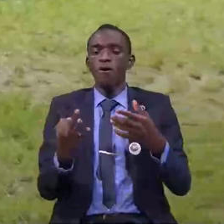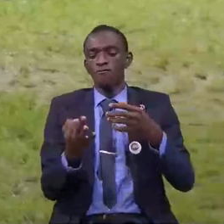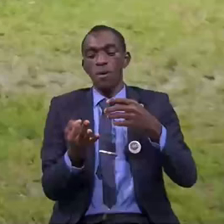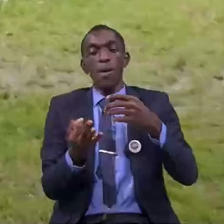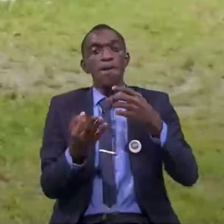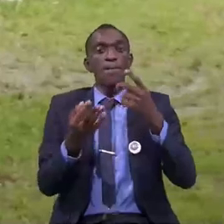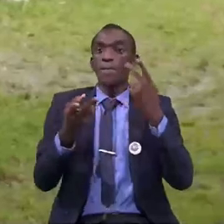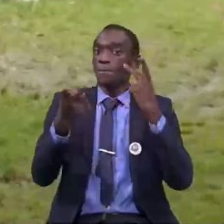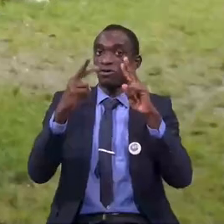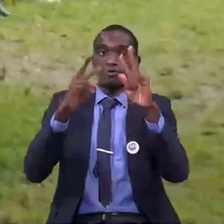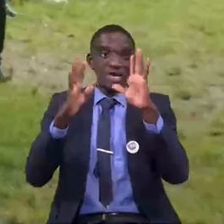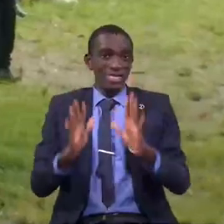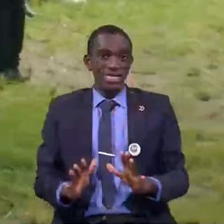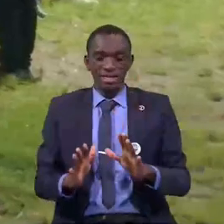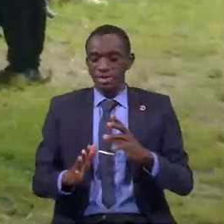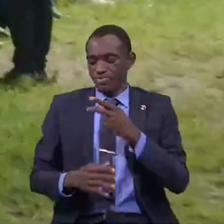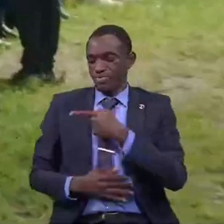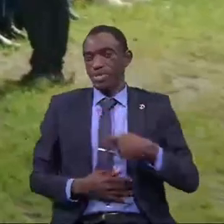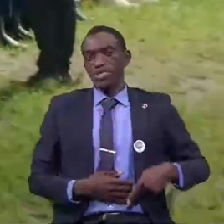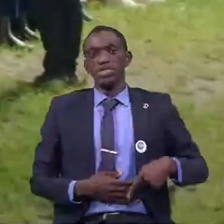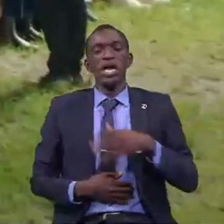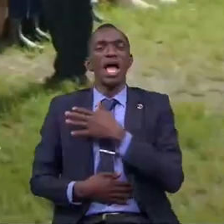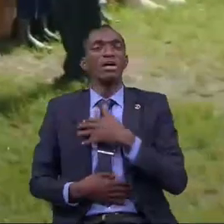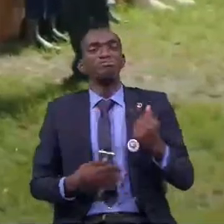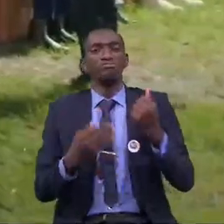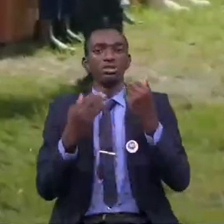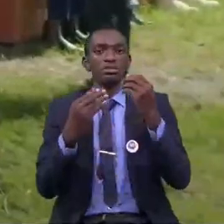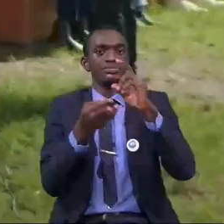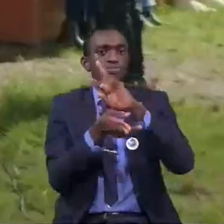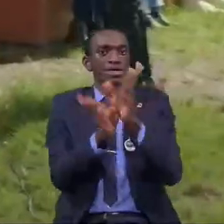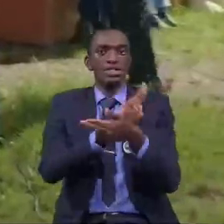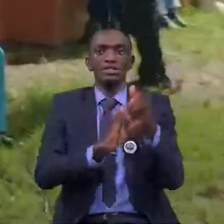La confession de conviction du prophète, du prince et du pénitent.